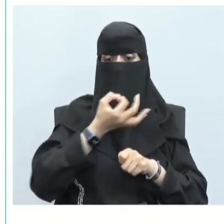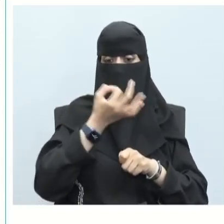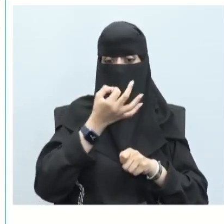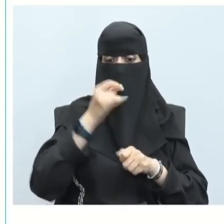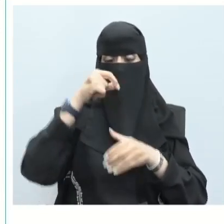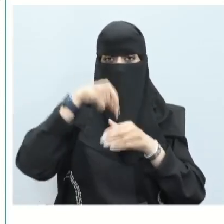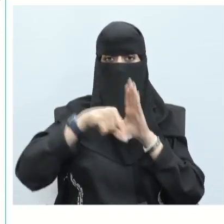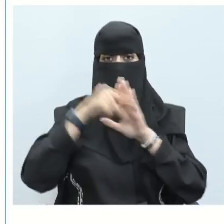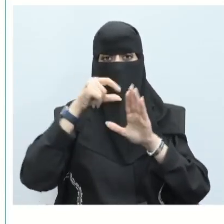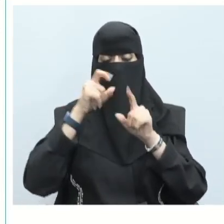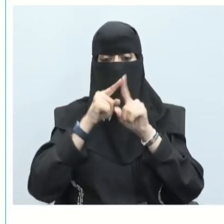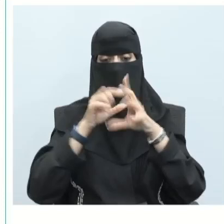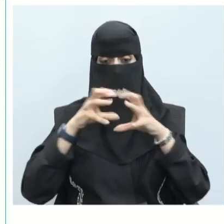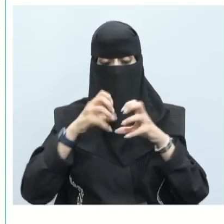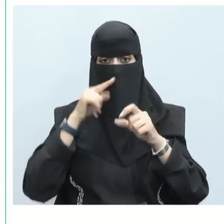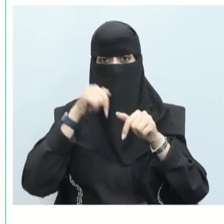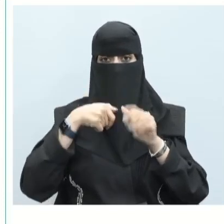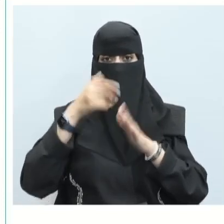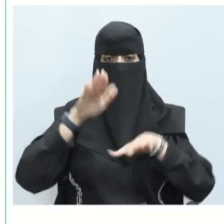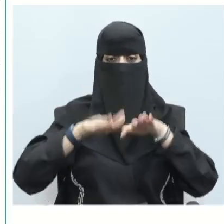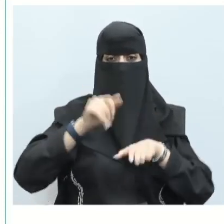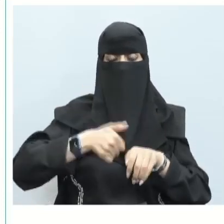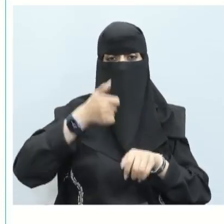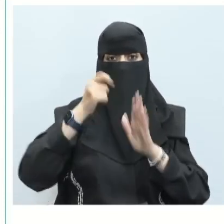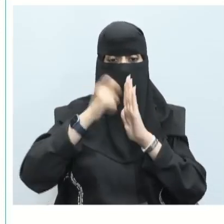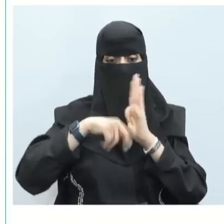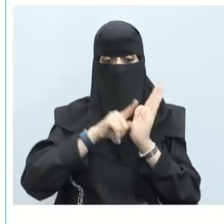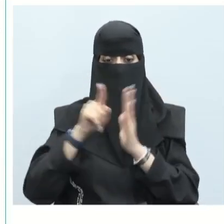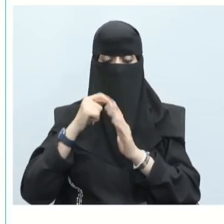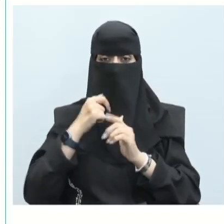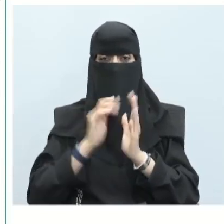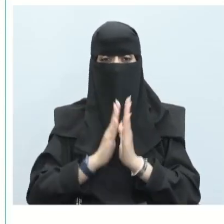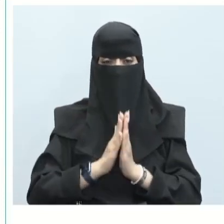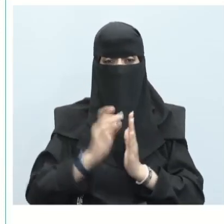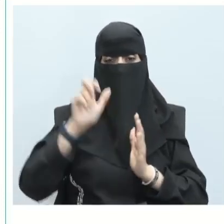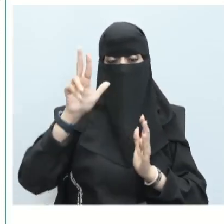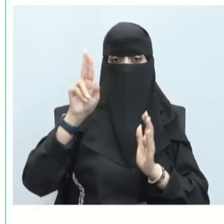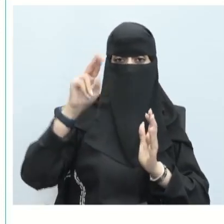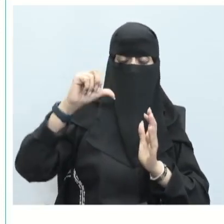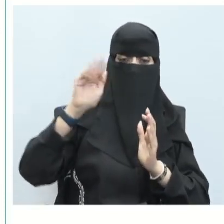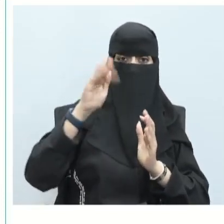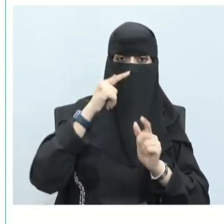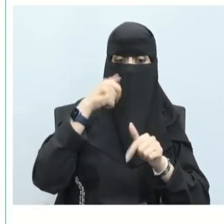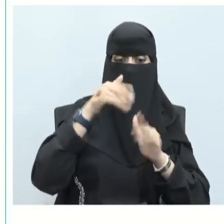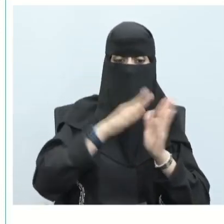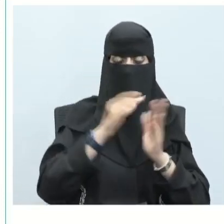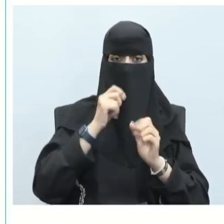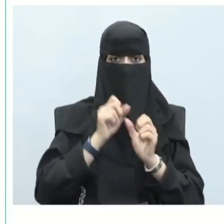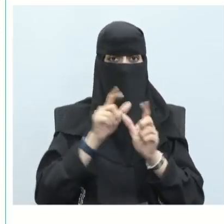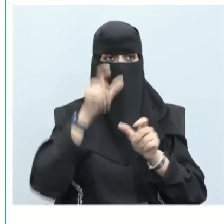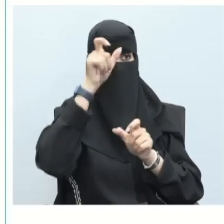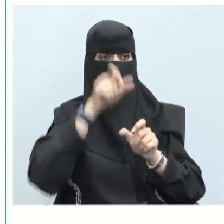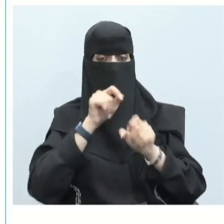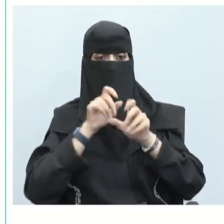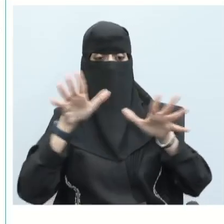اللغويه في وضع تعريف لمغالطات الاحتكام او التوسل الاحتكام الى الشهره الاحتكام الى